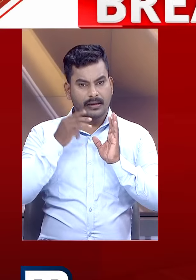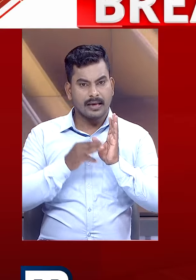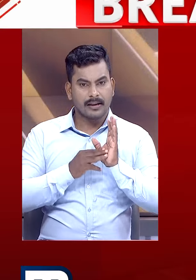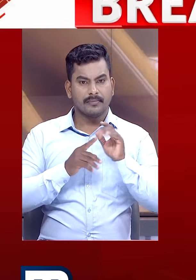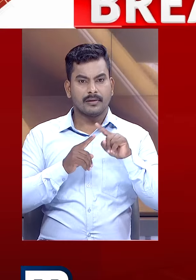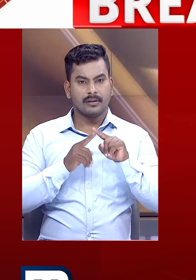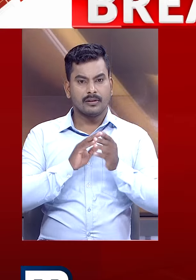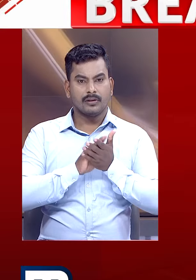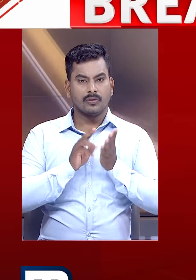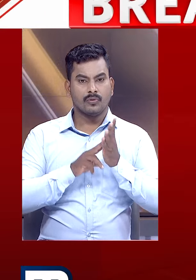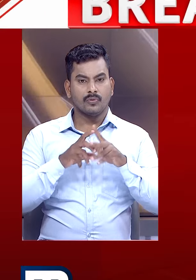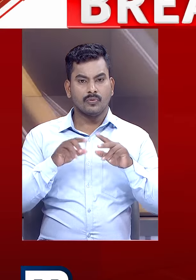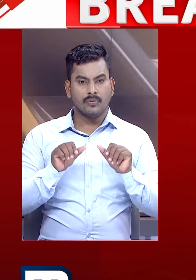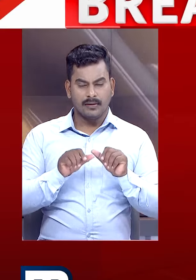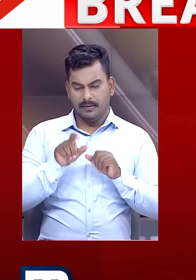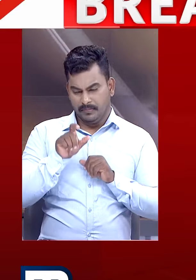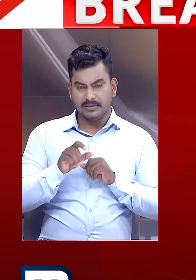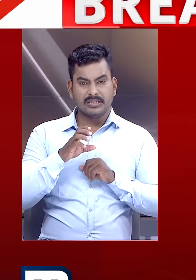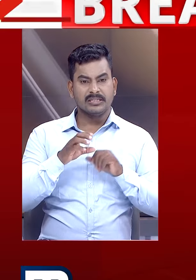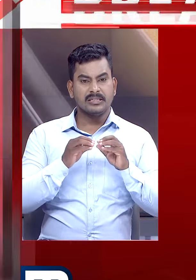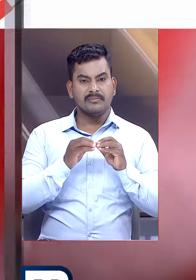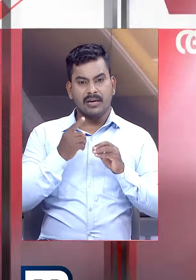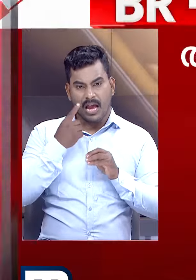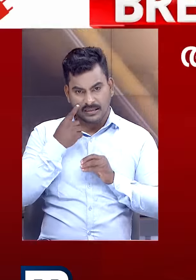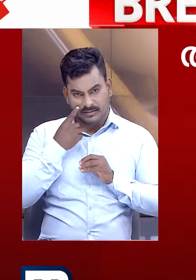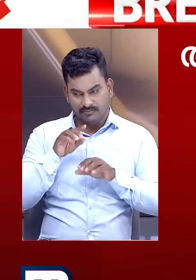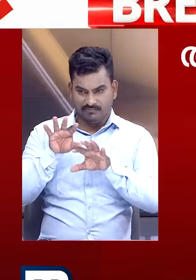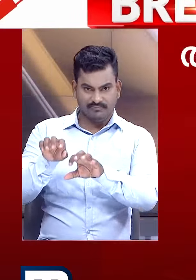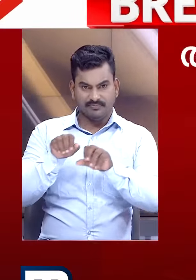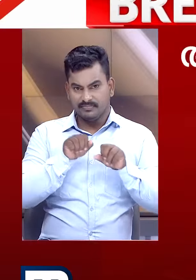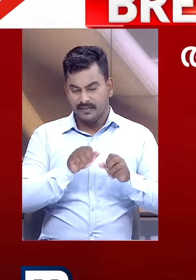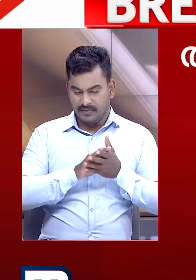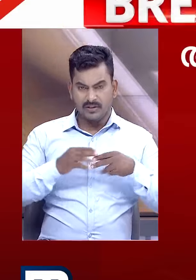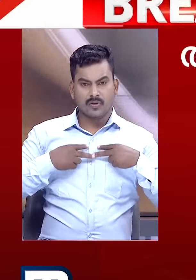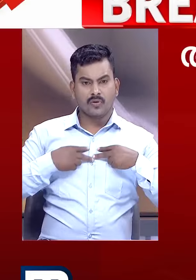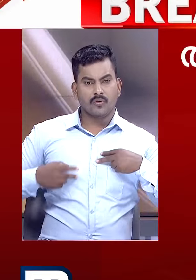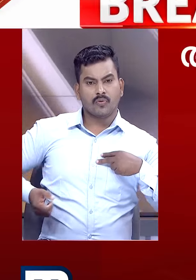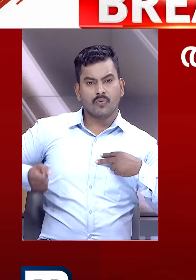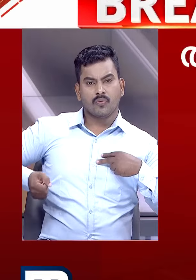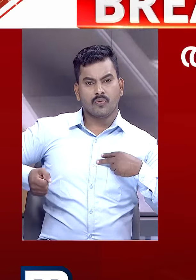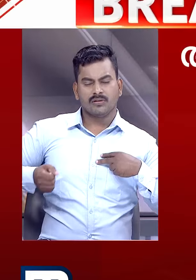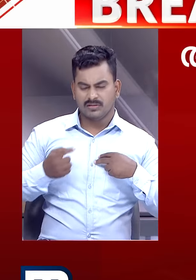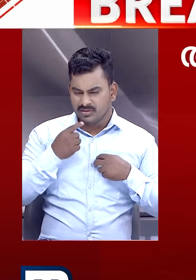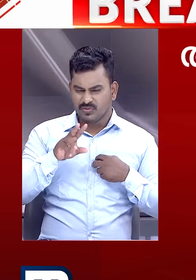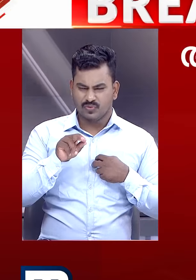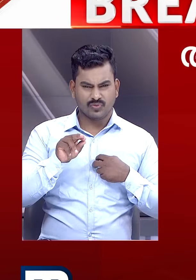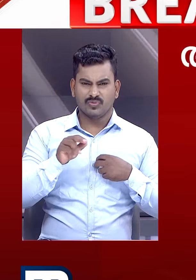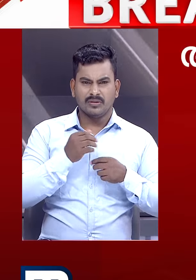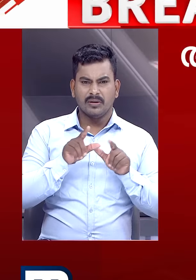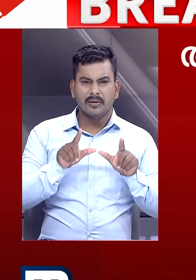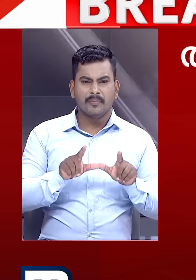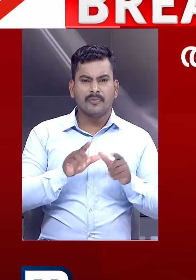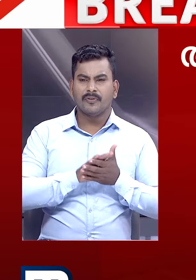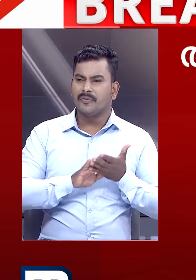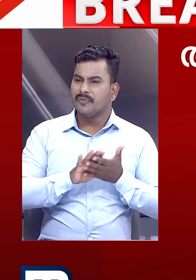അറസ്റ്റ് ചെയ്തിരുന്നത്. തുടർന്ന് CBI യുടെ കേസിലാണ് ഇപ്പോൾ അജ്മീറിലെ പ്രത്യേക കോടതി തുണ്ടയെ കുറ്റമുക്തനാക്കിയിരിക്കുന്നത്.